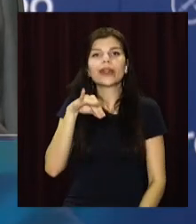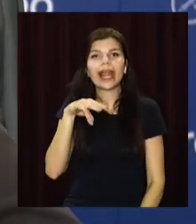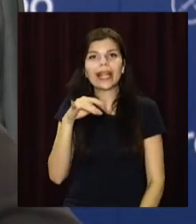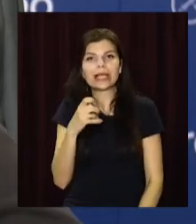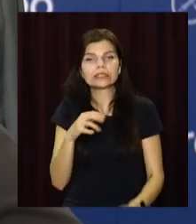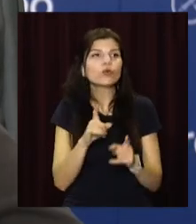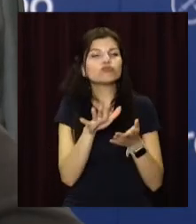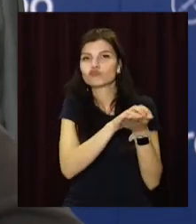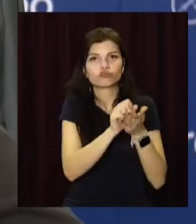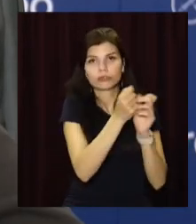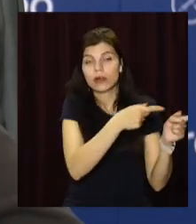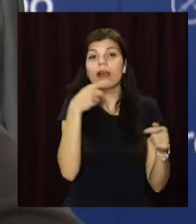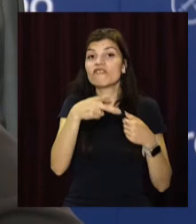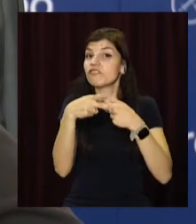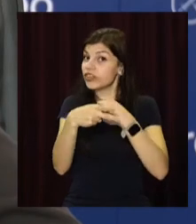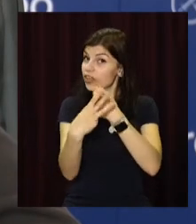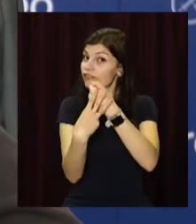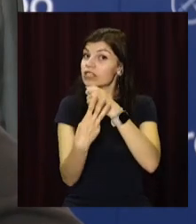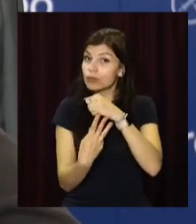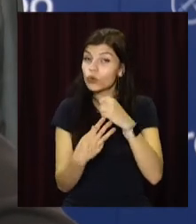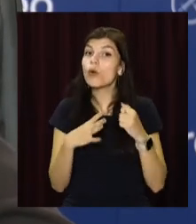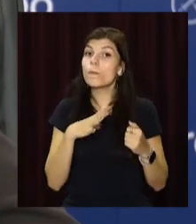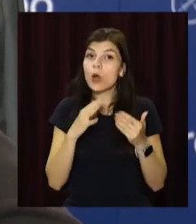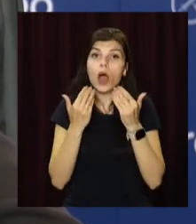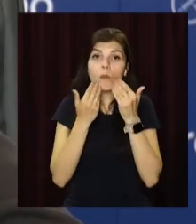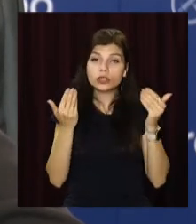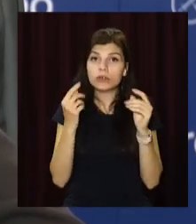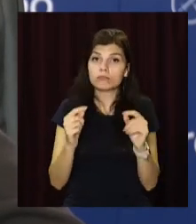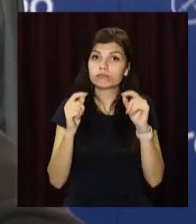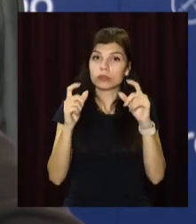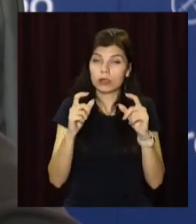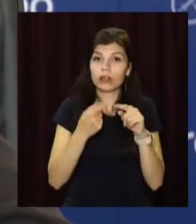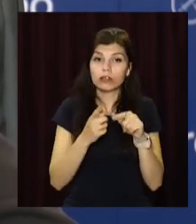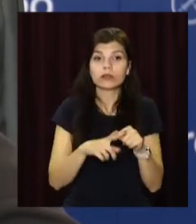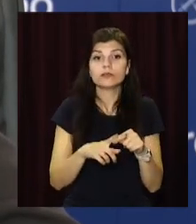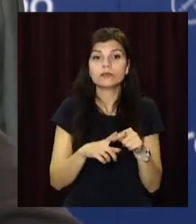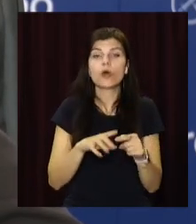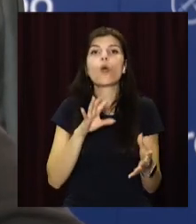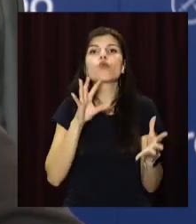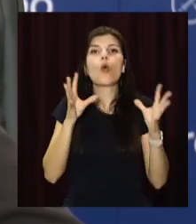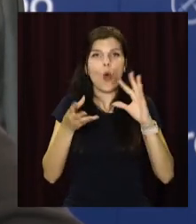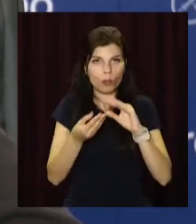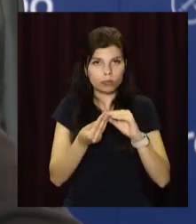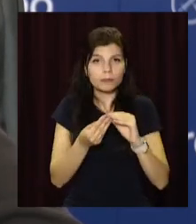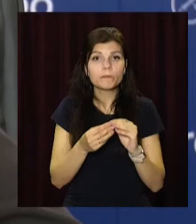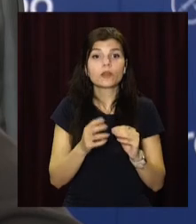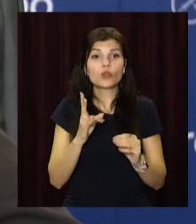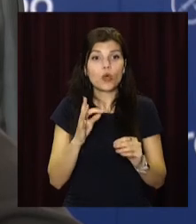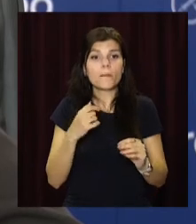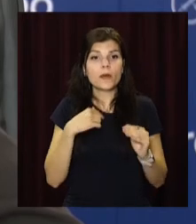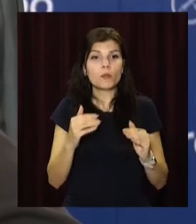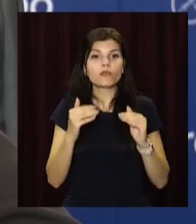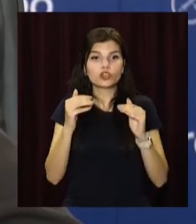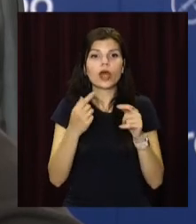У 2018 році відбулося останнє підвищення тарифу комплексного, але ми підвищили